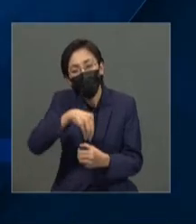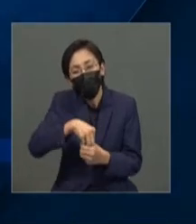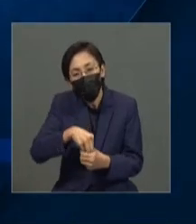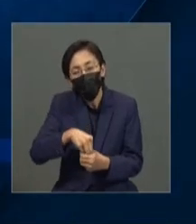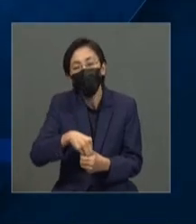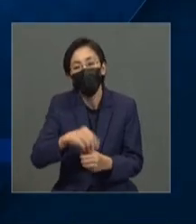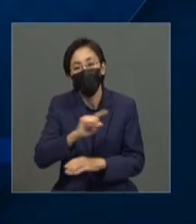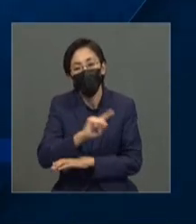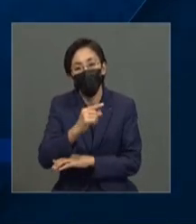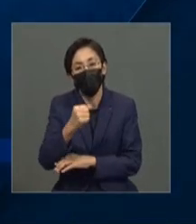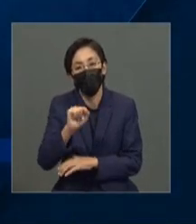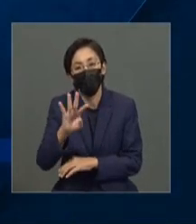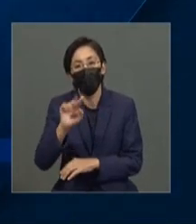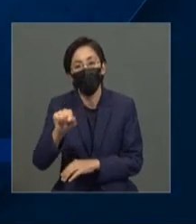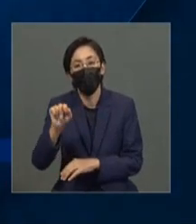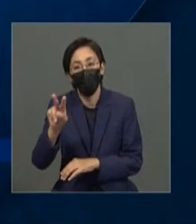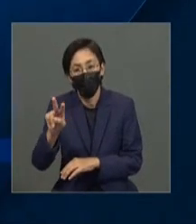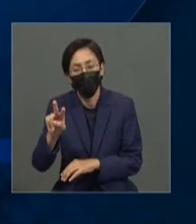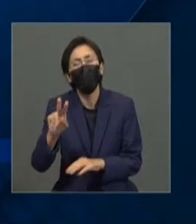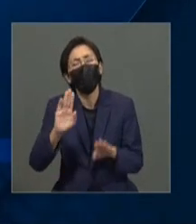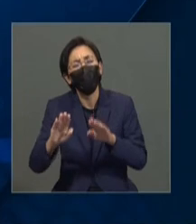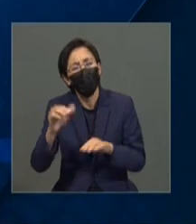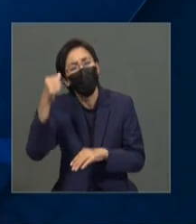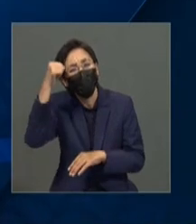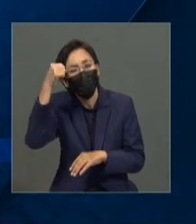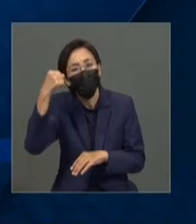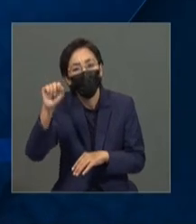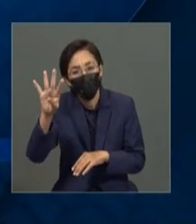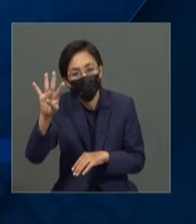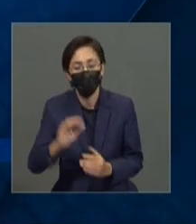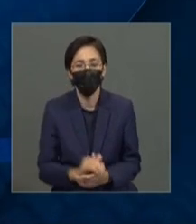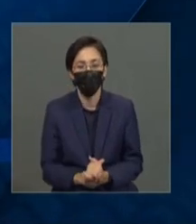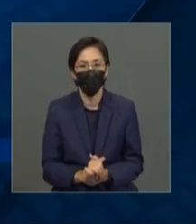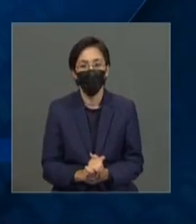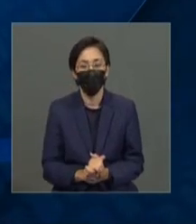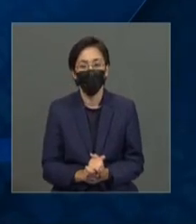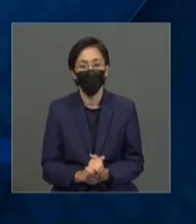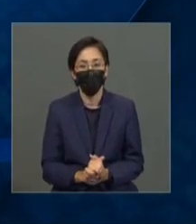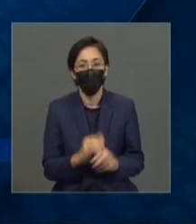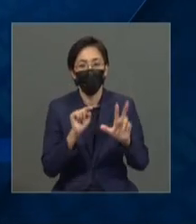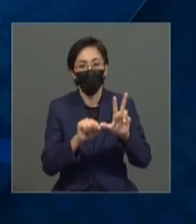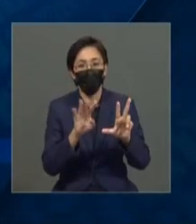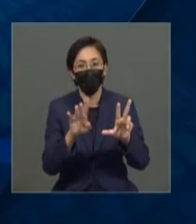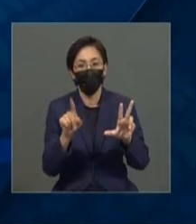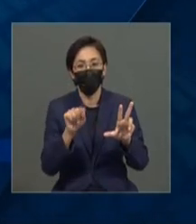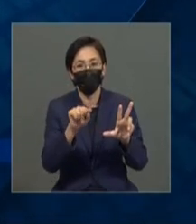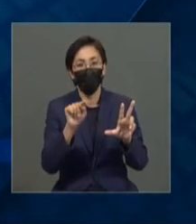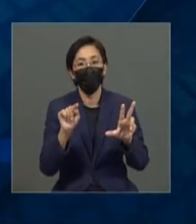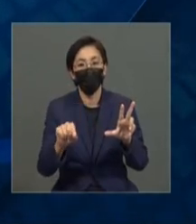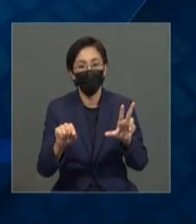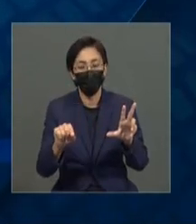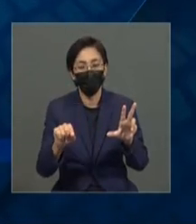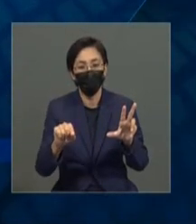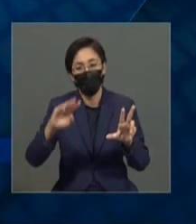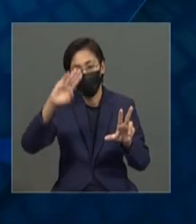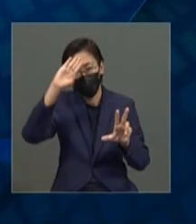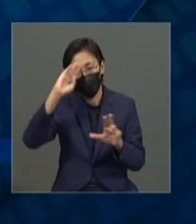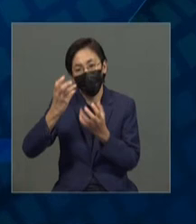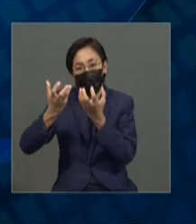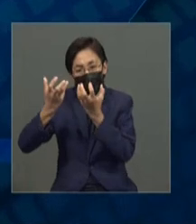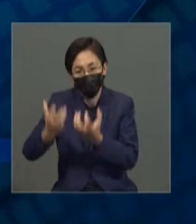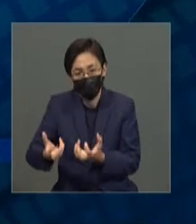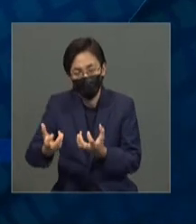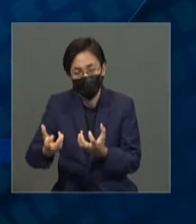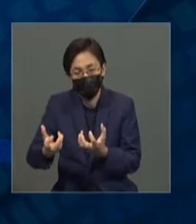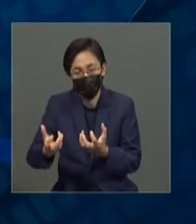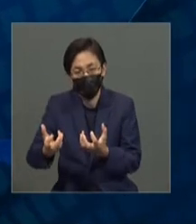าจะที่ไหนก็ตามอยู่ที่14วันในจำนวนนี้นะคะ 3.4% จะเป็นผู้ที่มีอาการหนัก